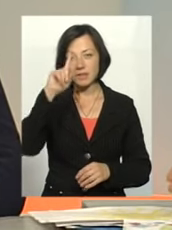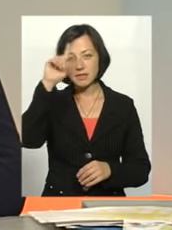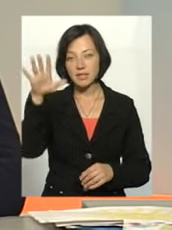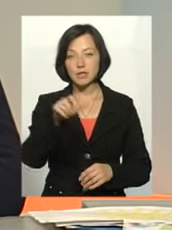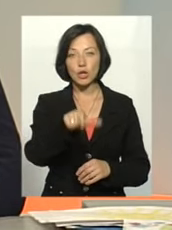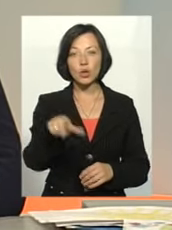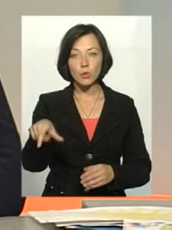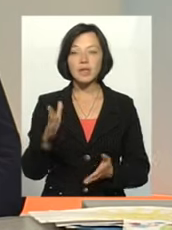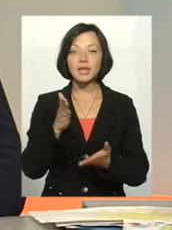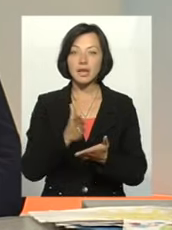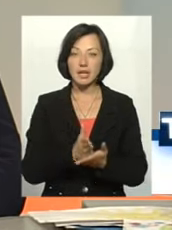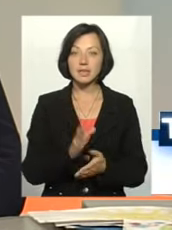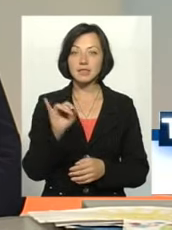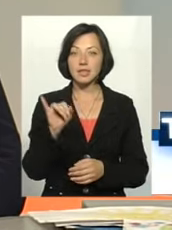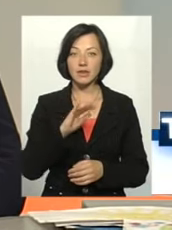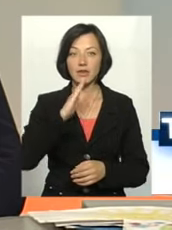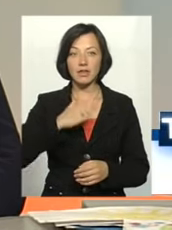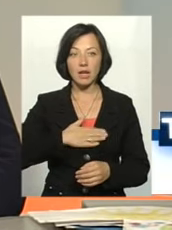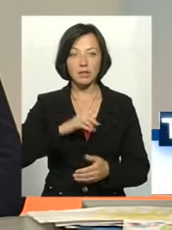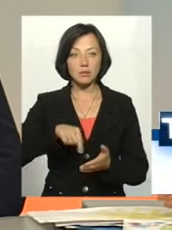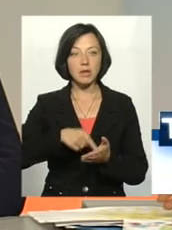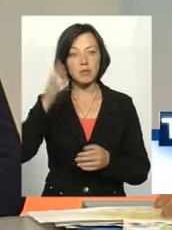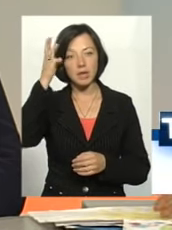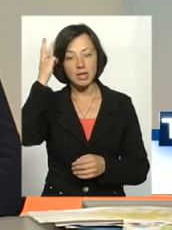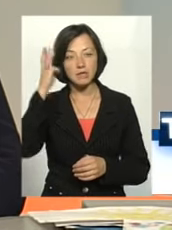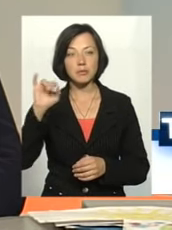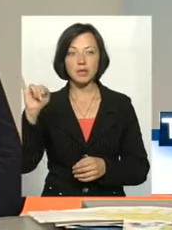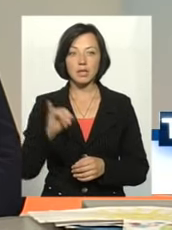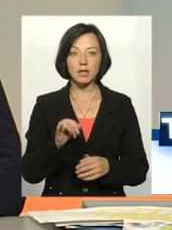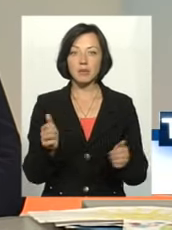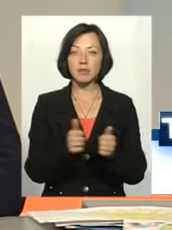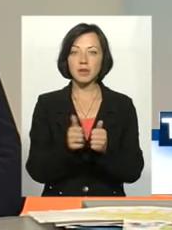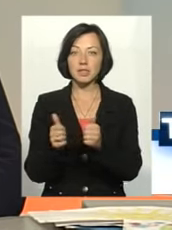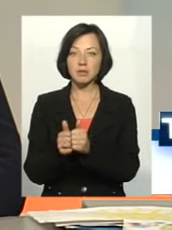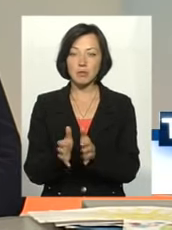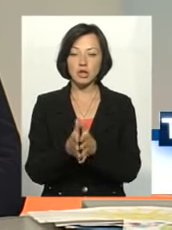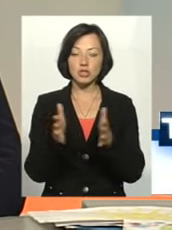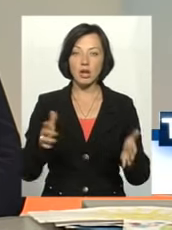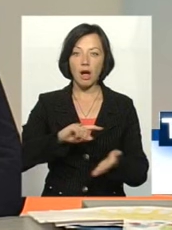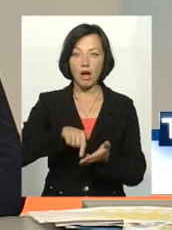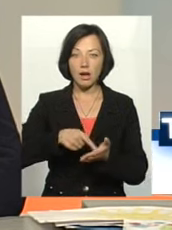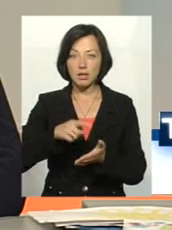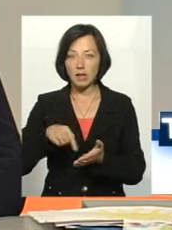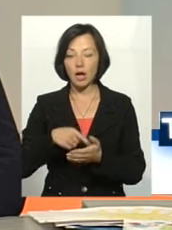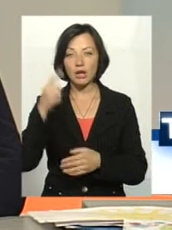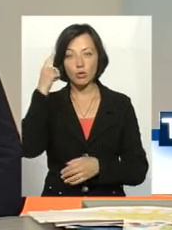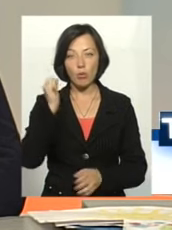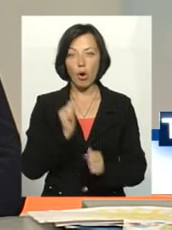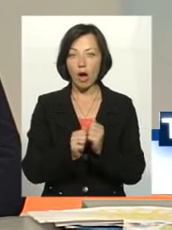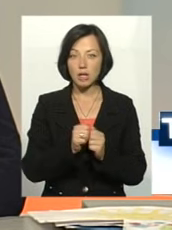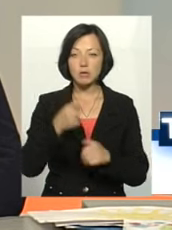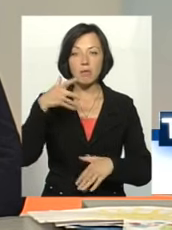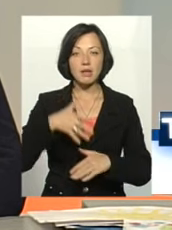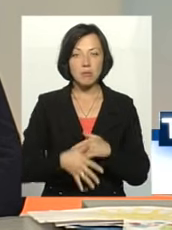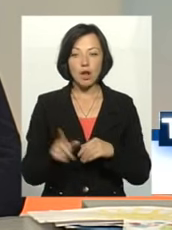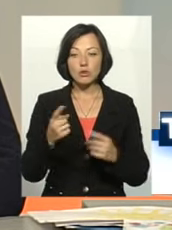в нашому Хмельницькому, і в близлежащих больших городах. Я думаю, каждый понимает,